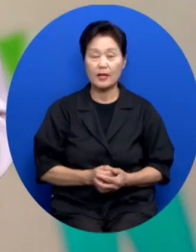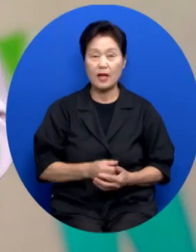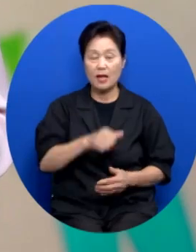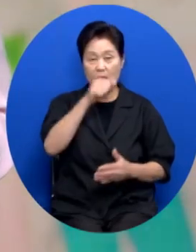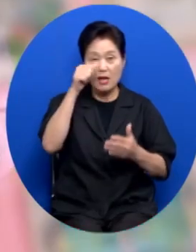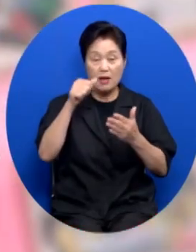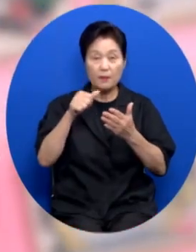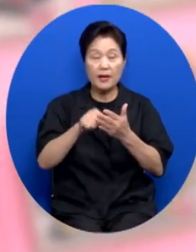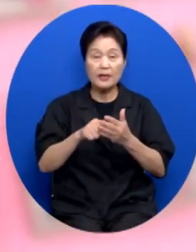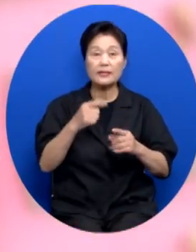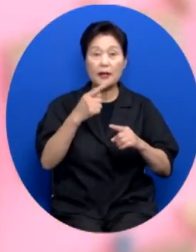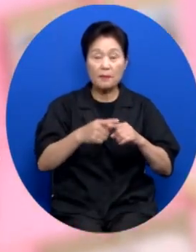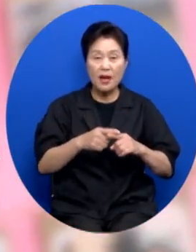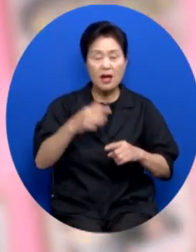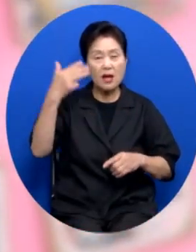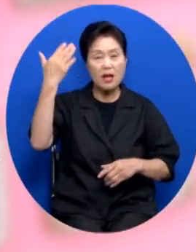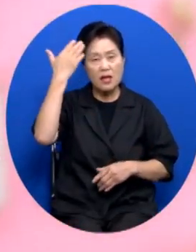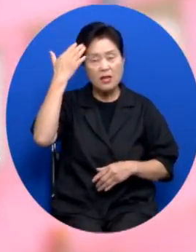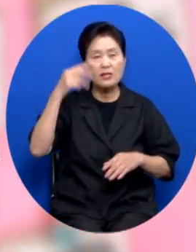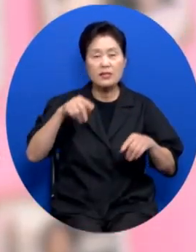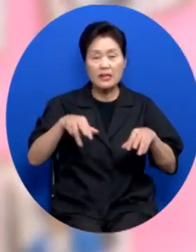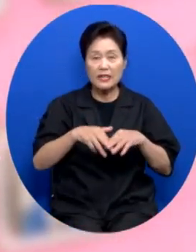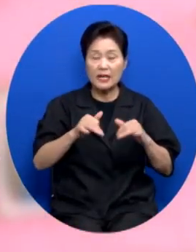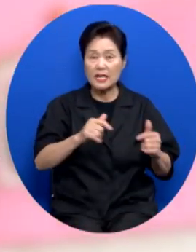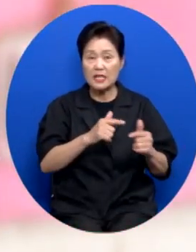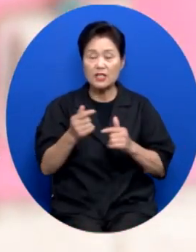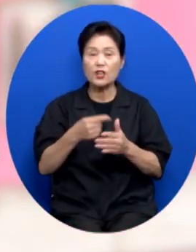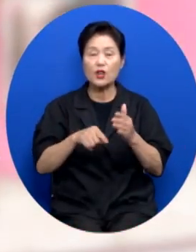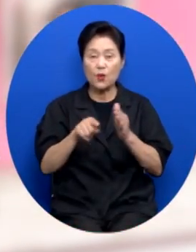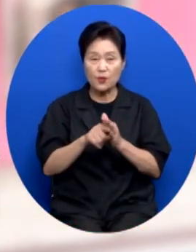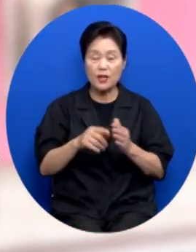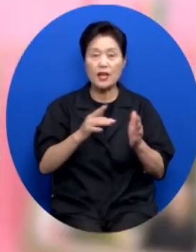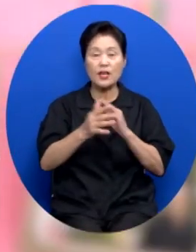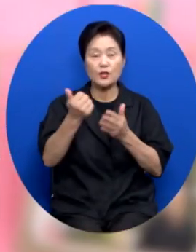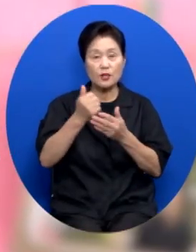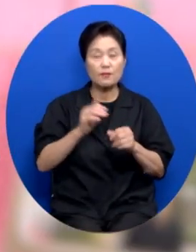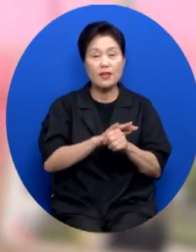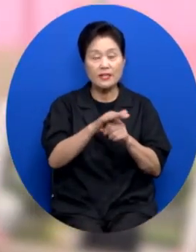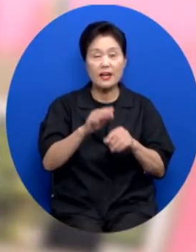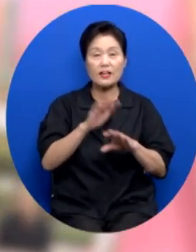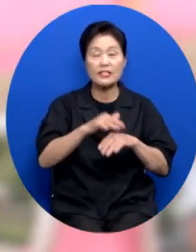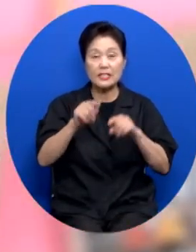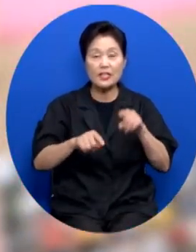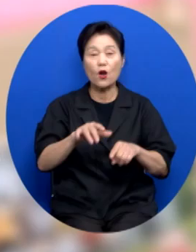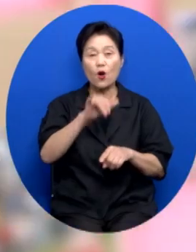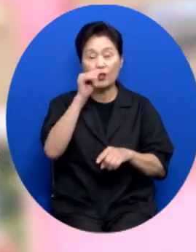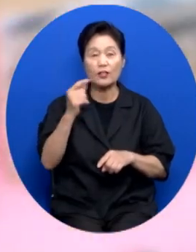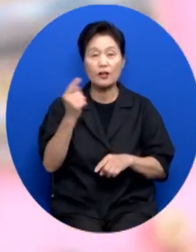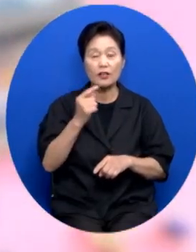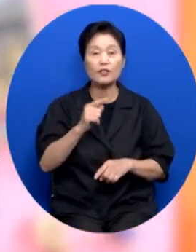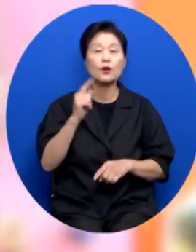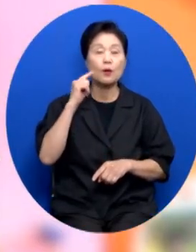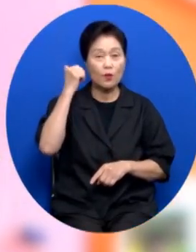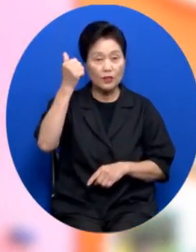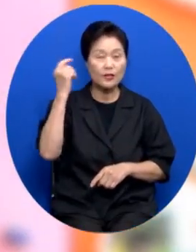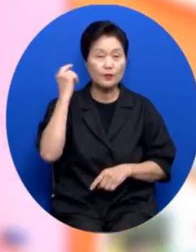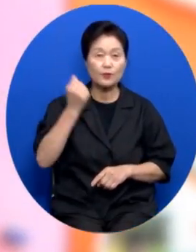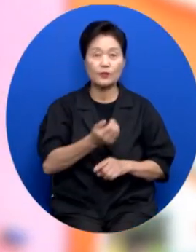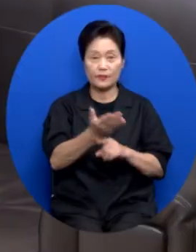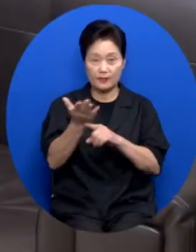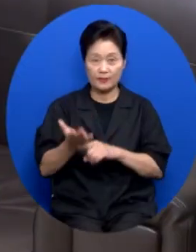반평생을 지적장애인들의 아버지로 예수님의 사랑을 실천하고 있는 한 목회자를 만나봤습니다. 잠시 후 전해드립니다.